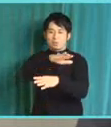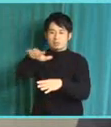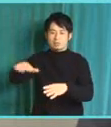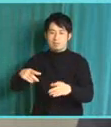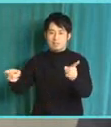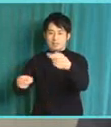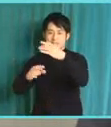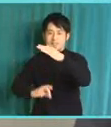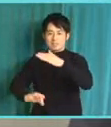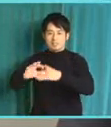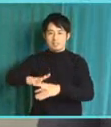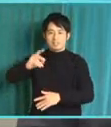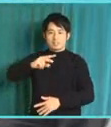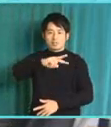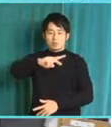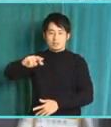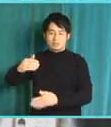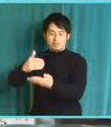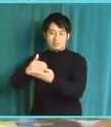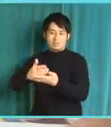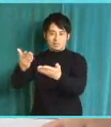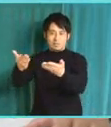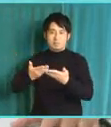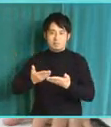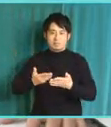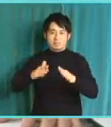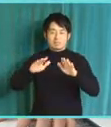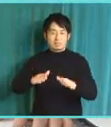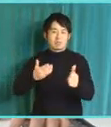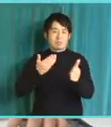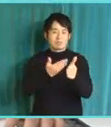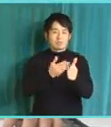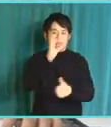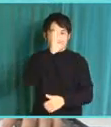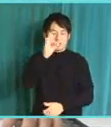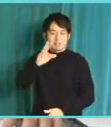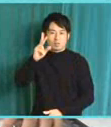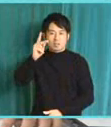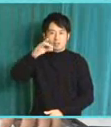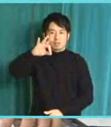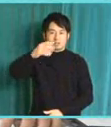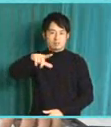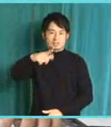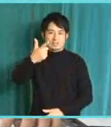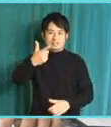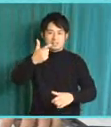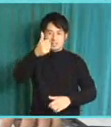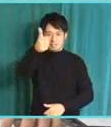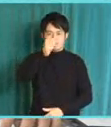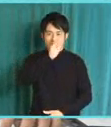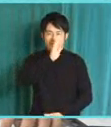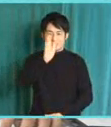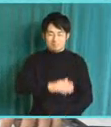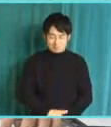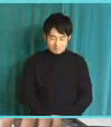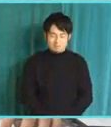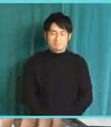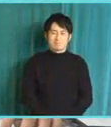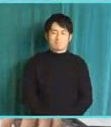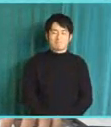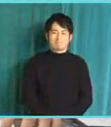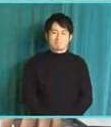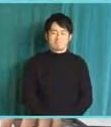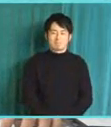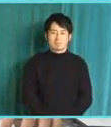います。観光課の鈴木さんです。よろしくお願いいたします。 よろしくお願いします。 鈴木さん、年末が近づいてまいりました